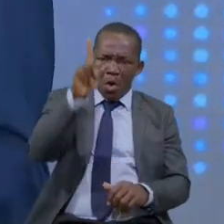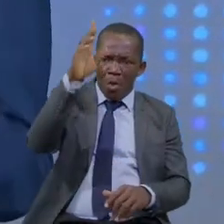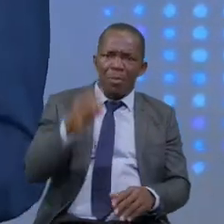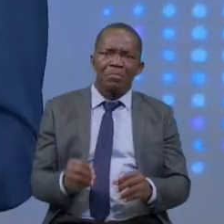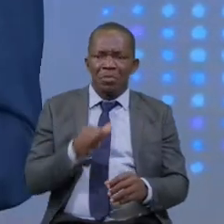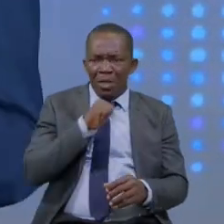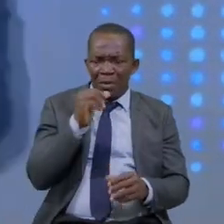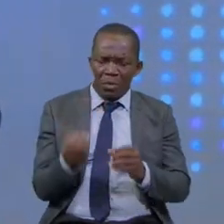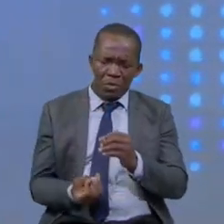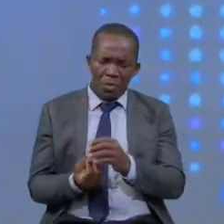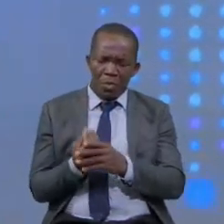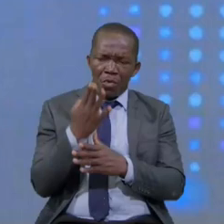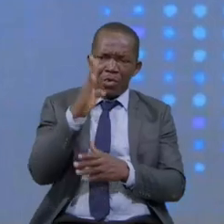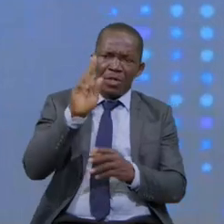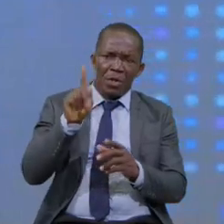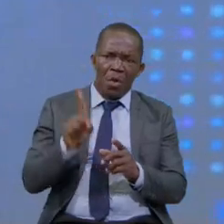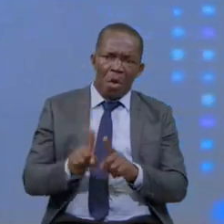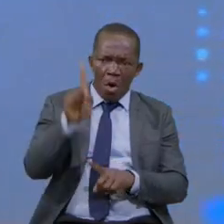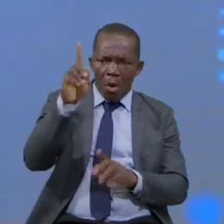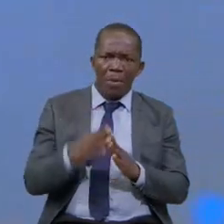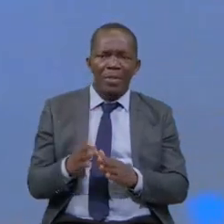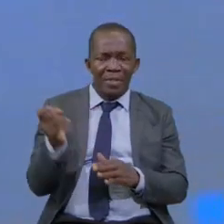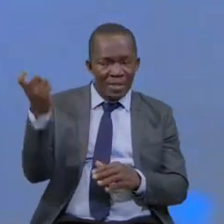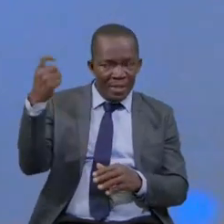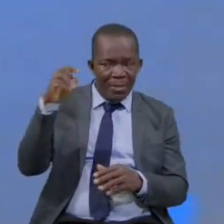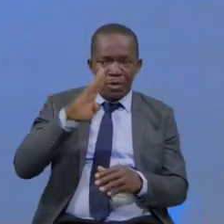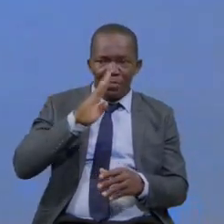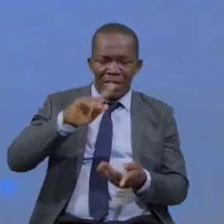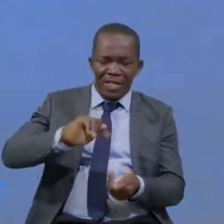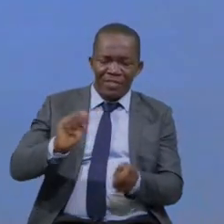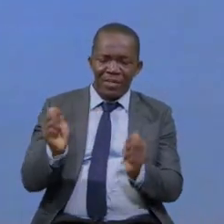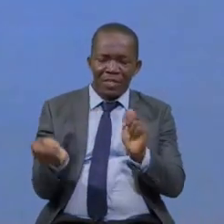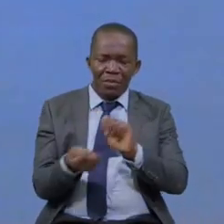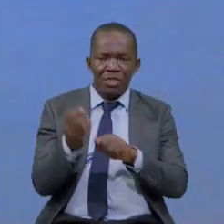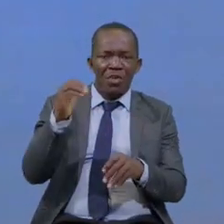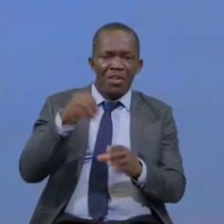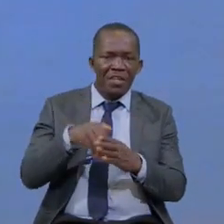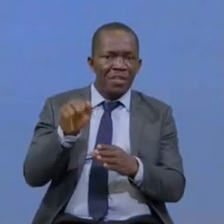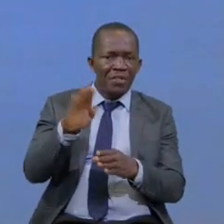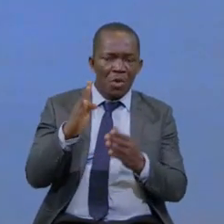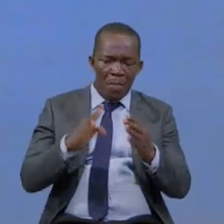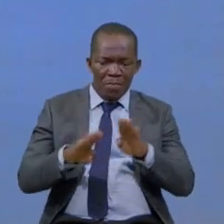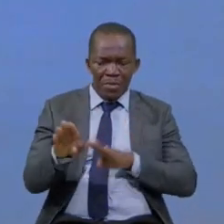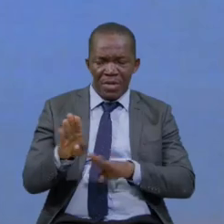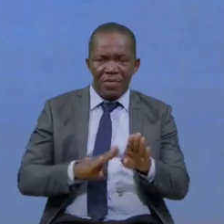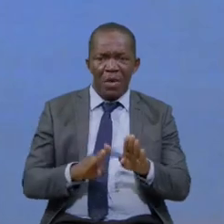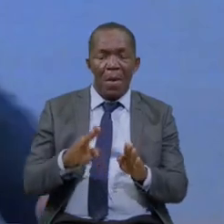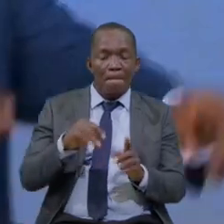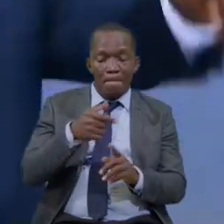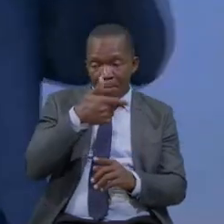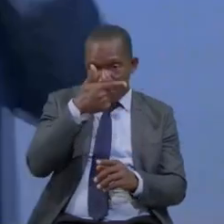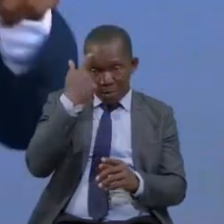dans ta réaction, dans ta réponse. Parce que lorsque la parole de sa grâce et la parole de